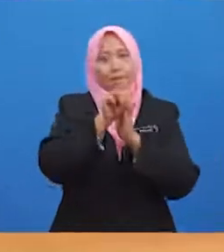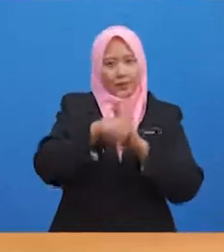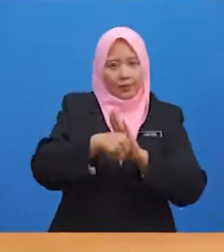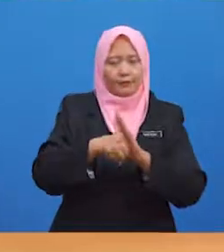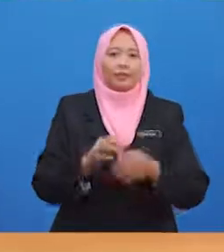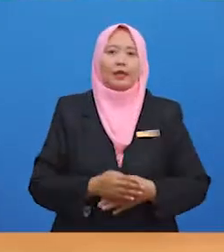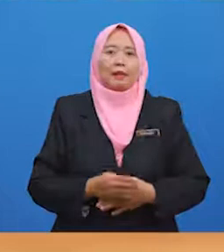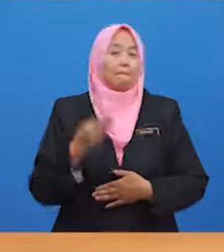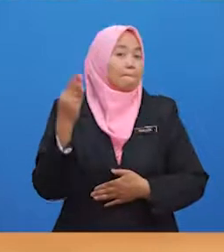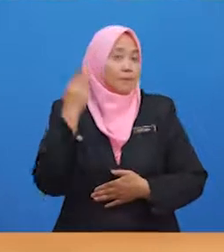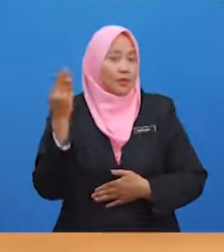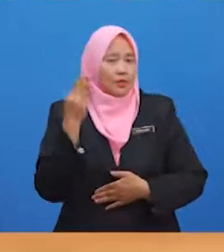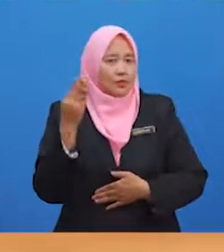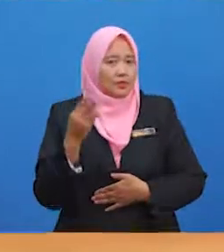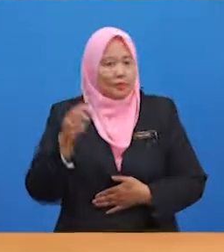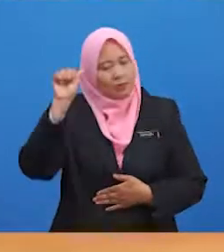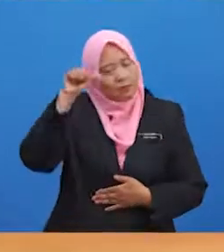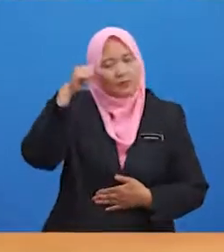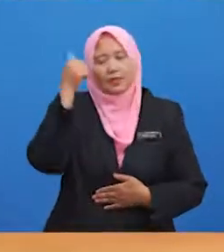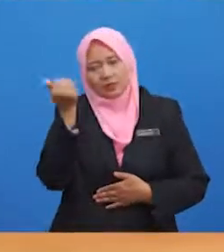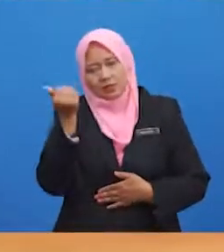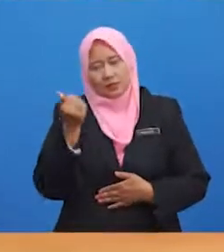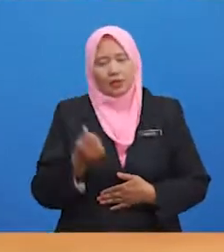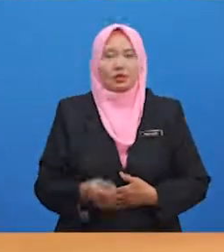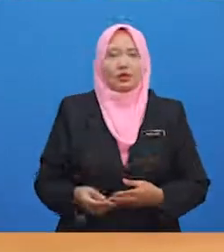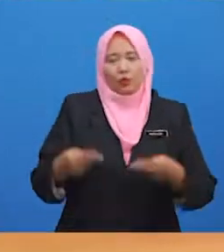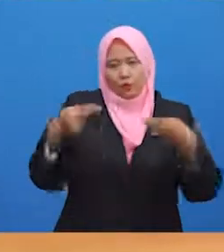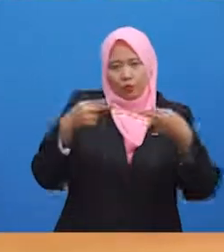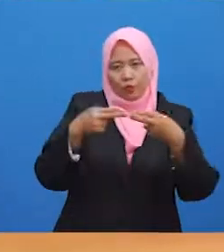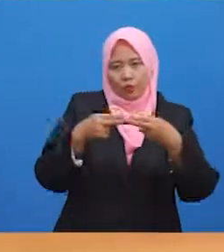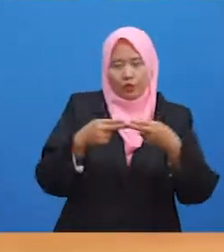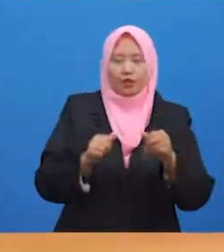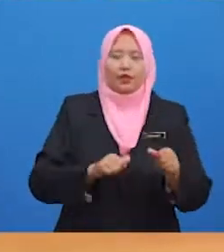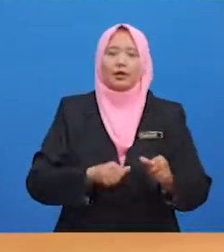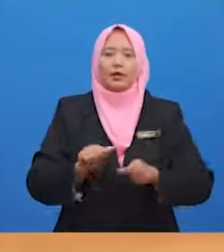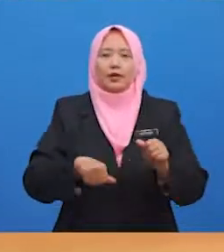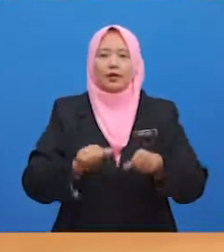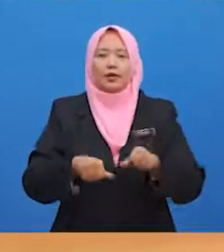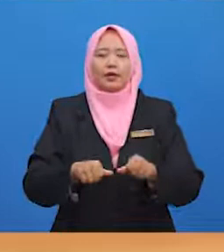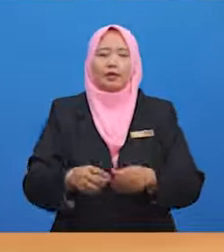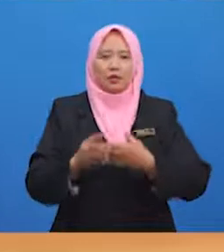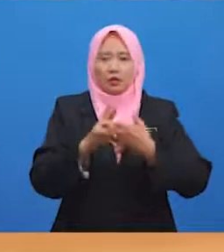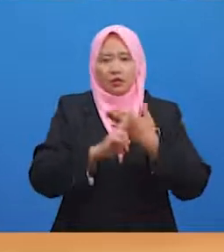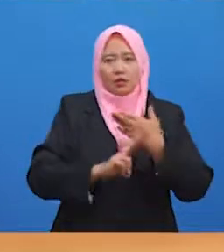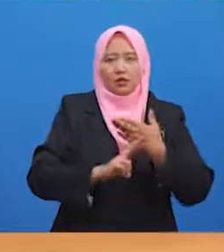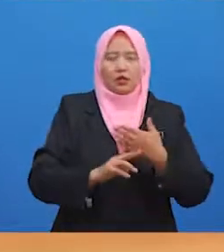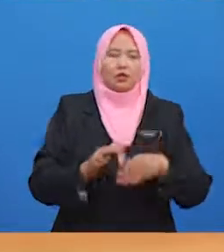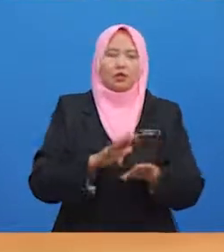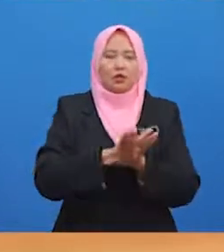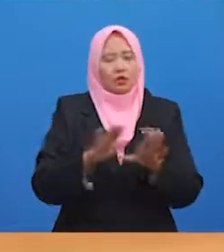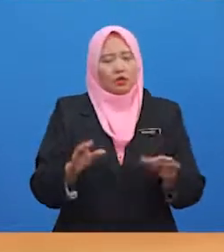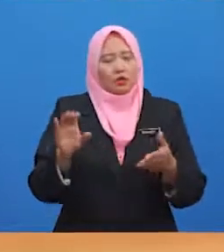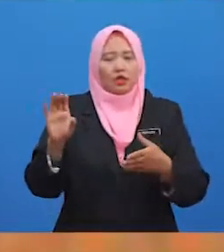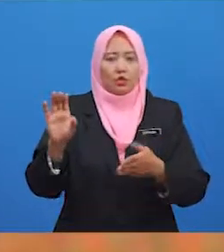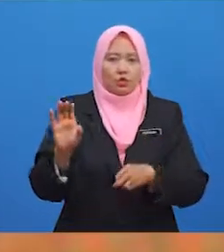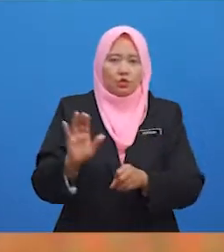Kebiasaannya, pengsan berhubung kait dengan aliran darah yang tidak mencukupi untuk sampai ke otak buat